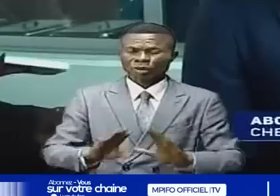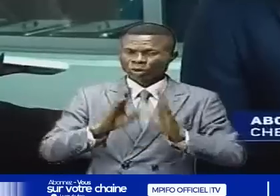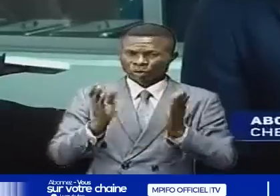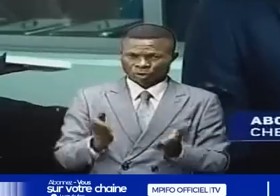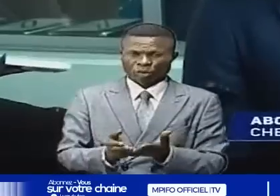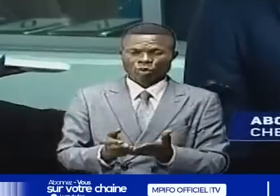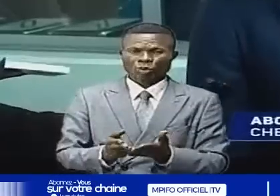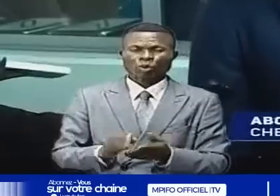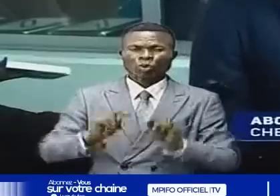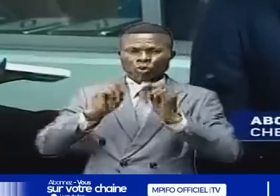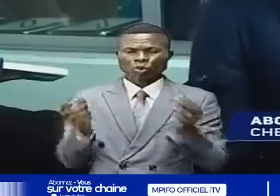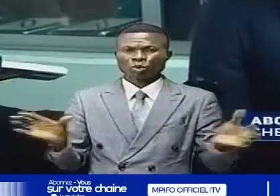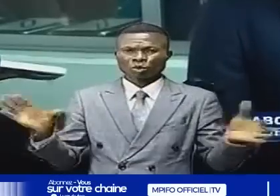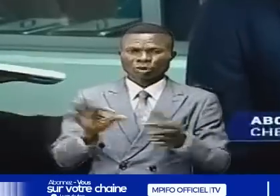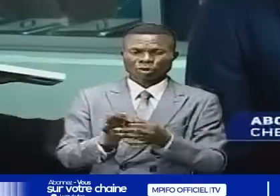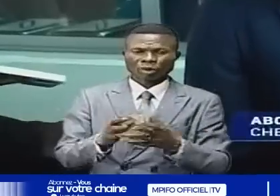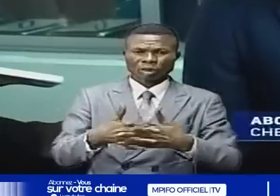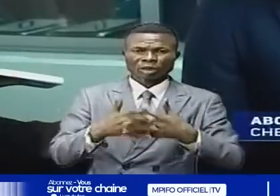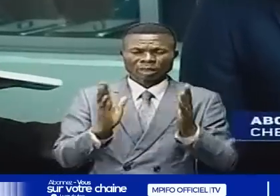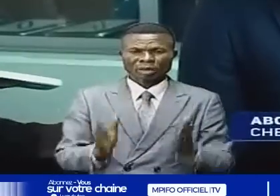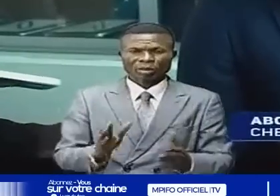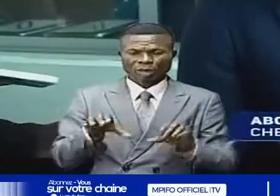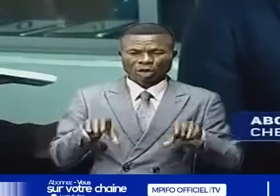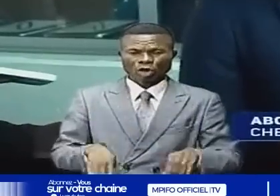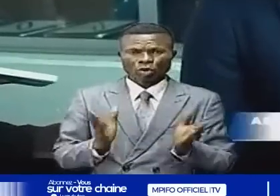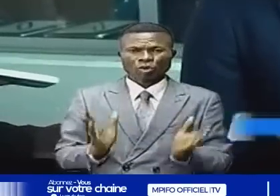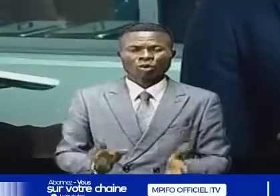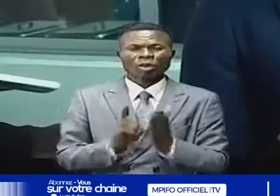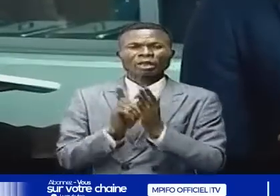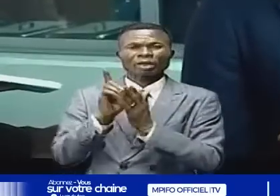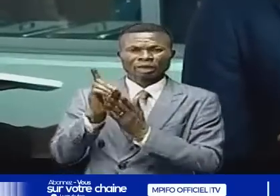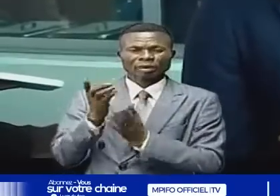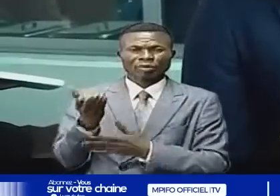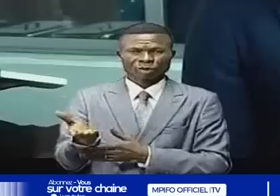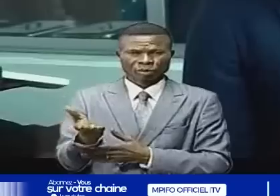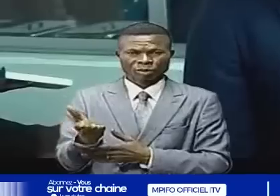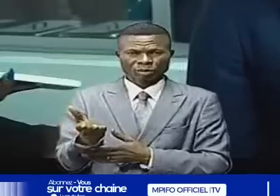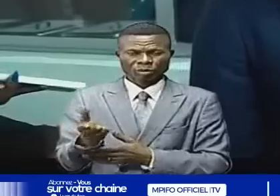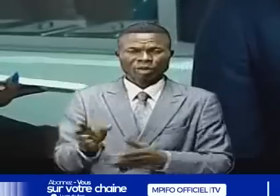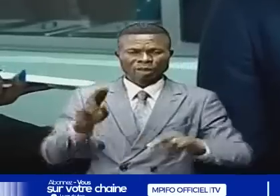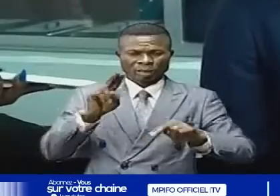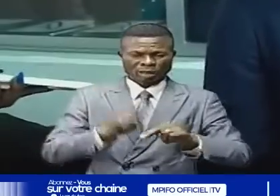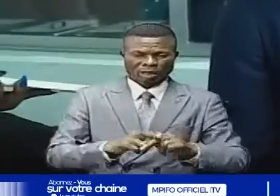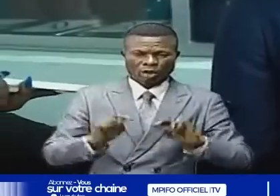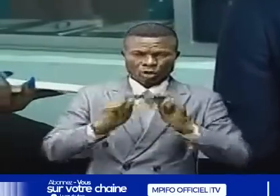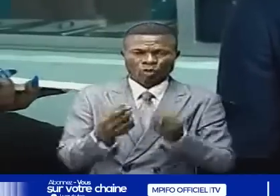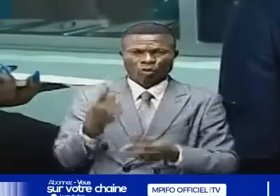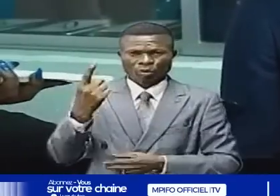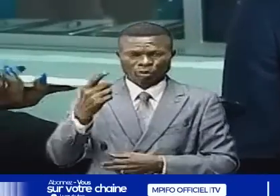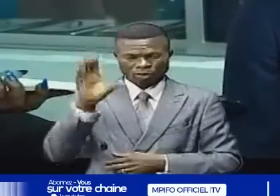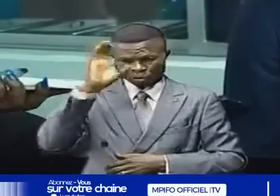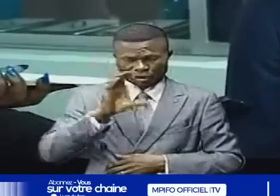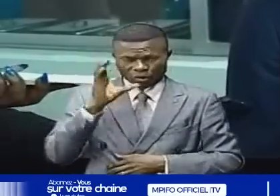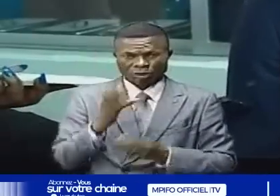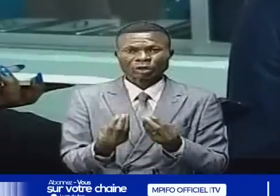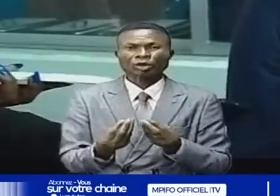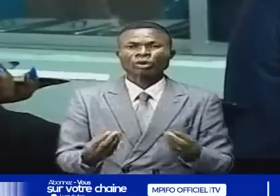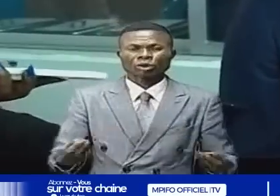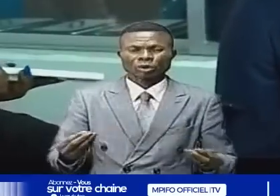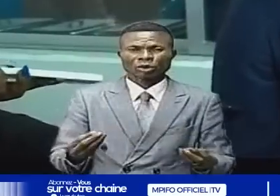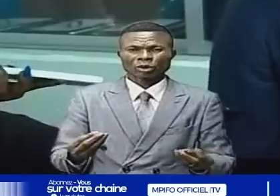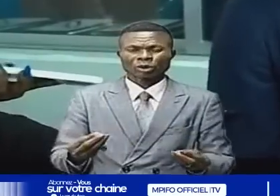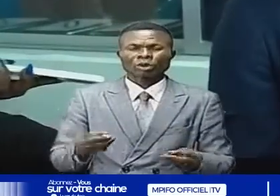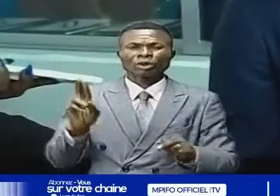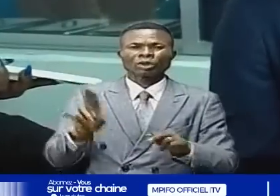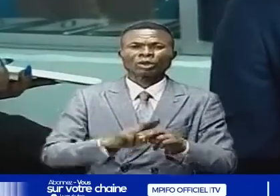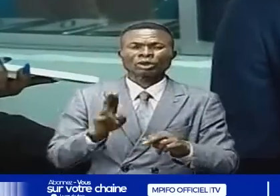confondues, ainsi que les partenaires nationaux au développement, s'assoient ensemble et essayent de voir dans le cadre de la mise en œuvre du